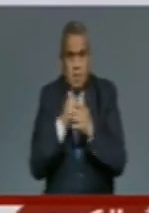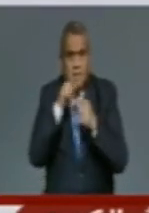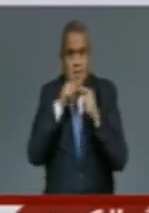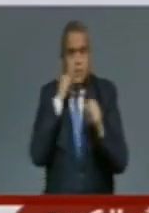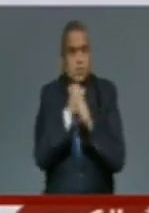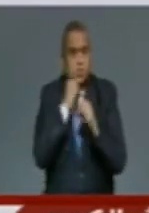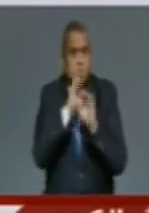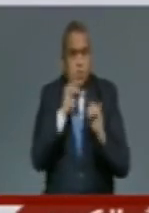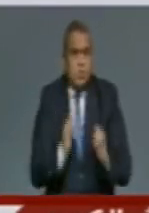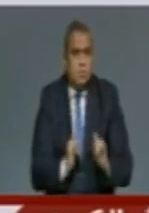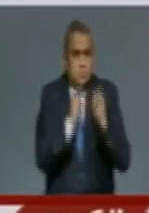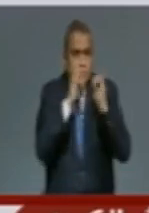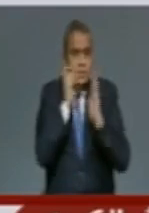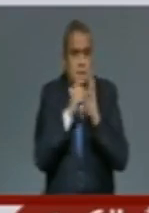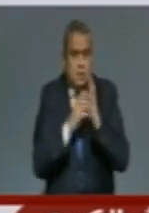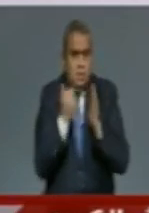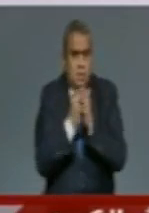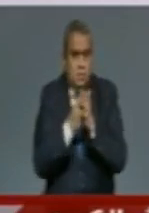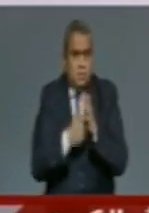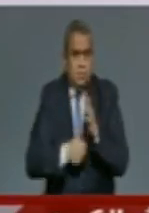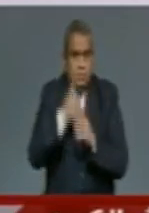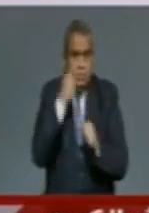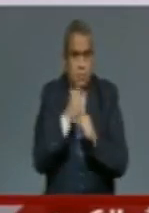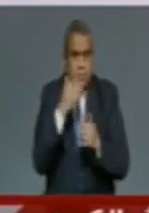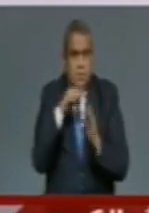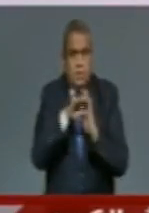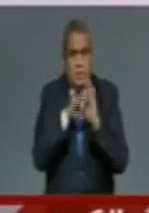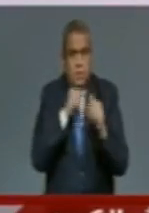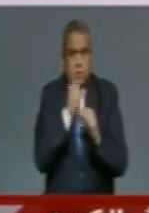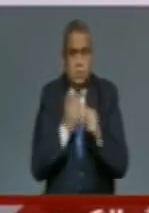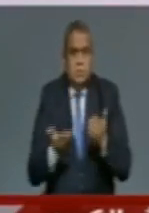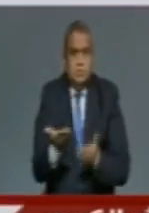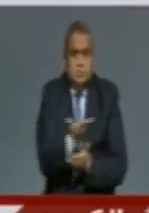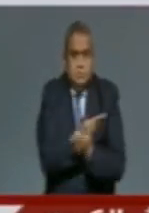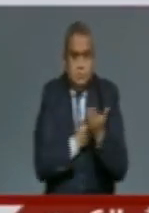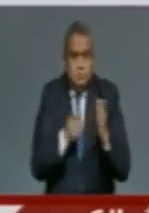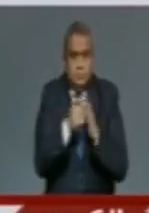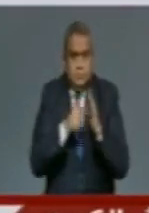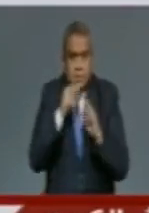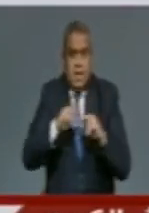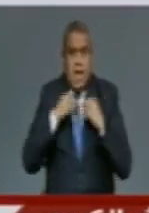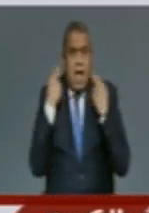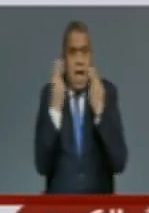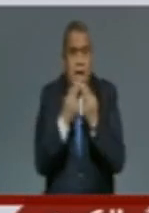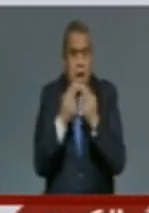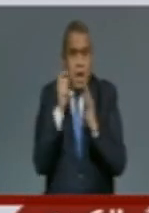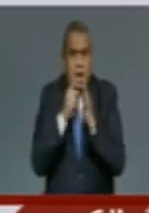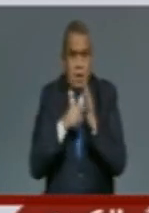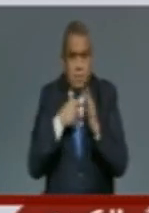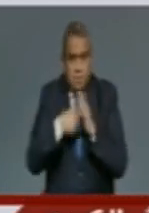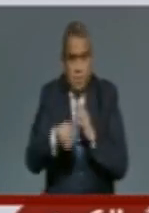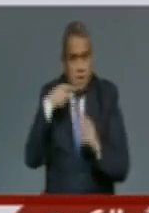لزيادة قدرتها على الإقراض دون المساس بتصنيفها، علما بأن المجتمع الدولي توافق خلال قمة شرم